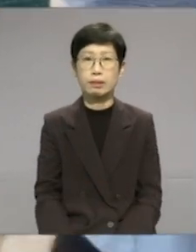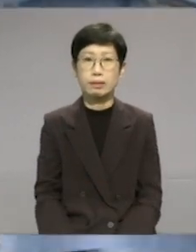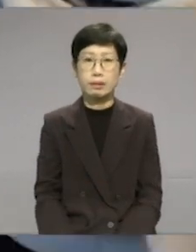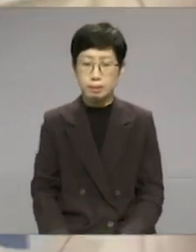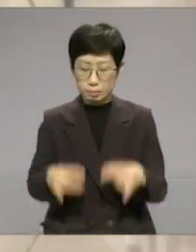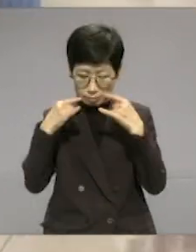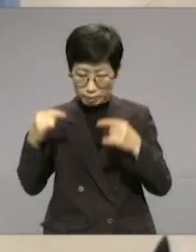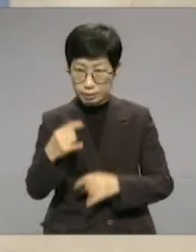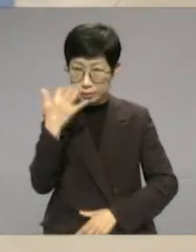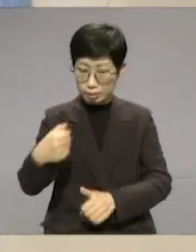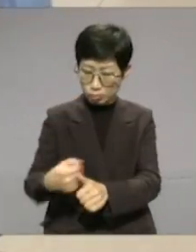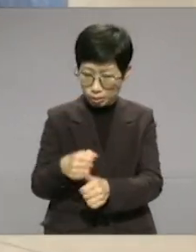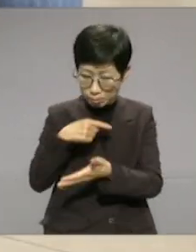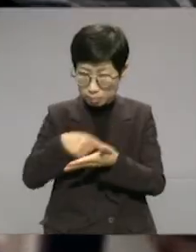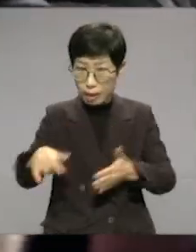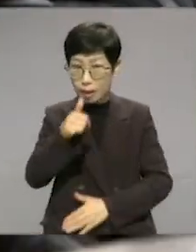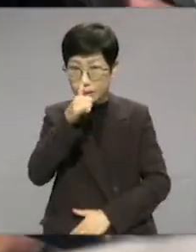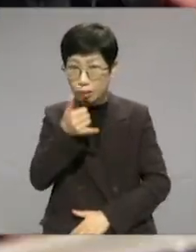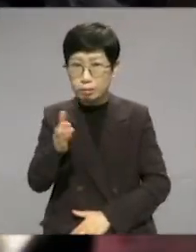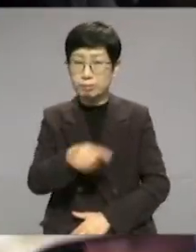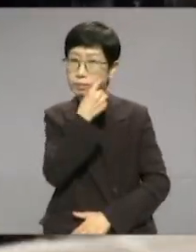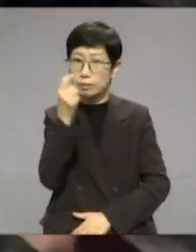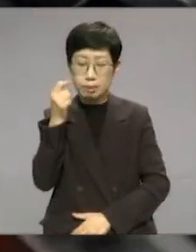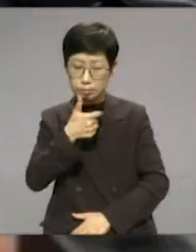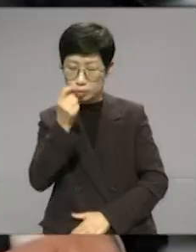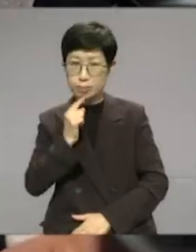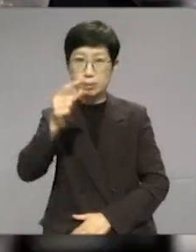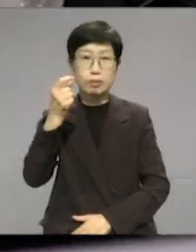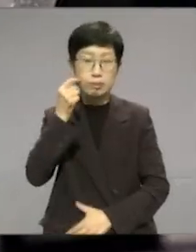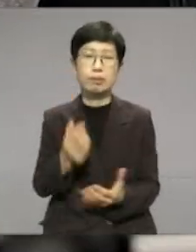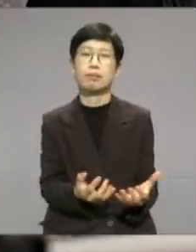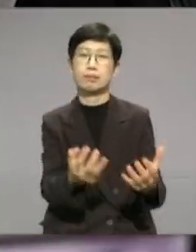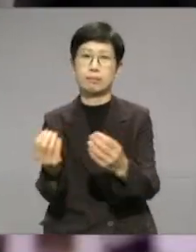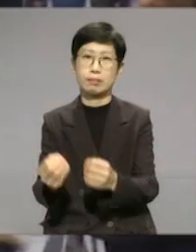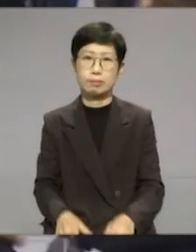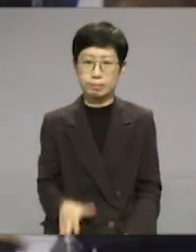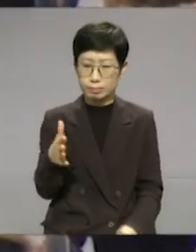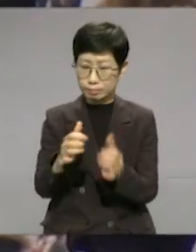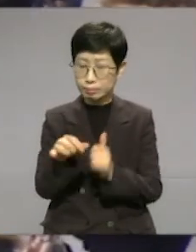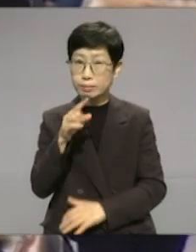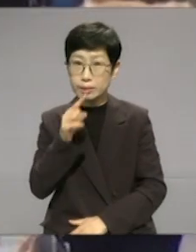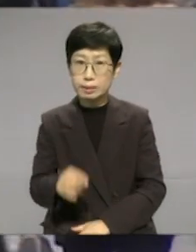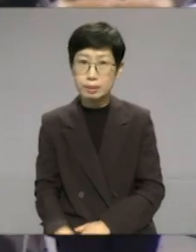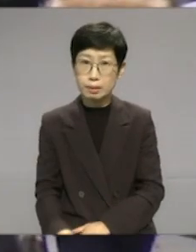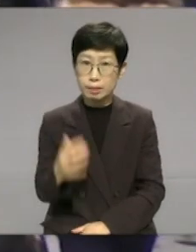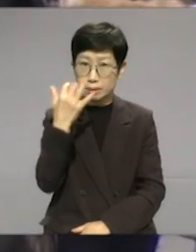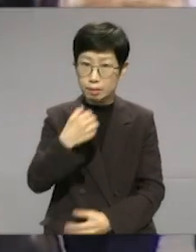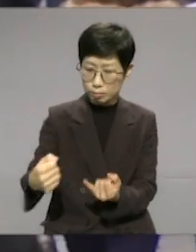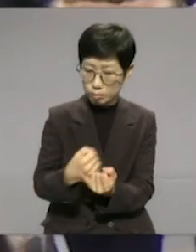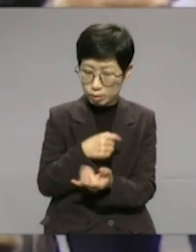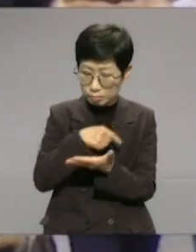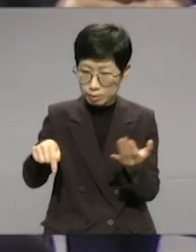프에서 폭행을 당해도 증거부족으로 신고하지 못하는 경우가 많습니다 전문가들에 따르면 성폭행 피해